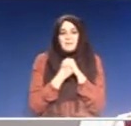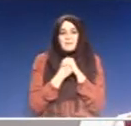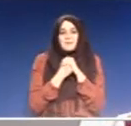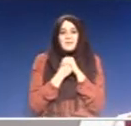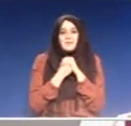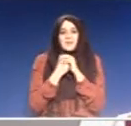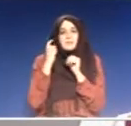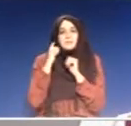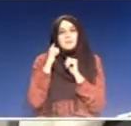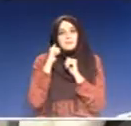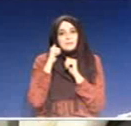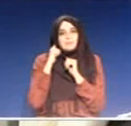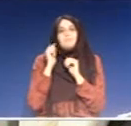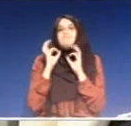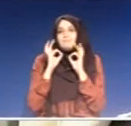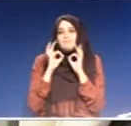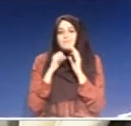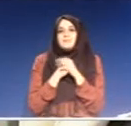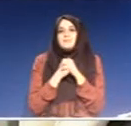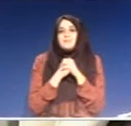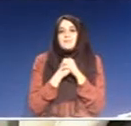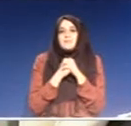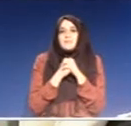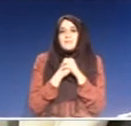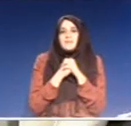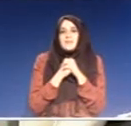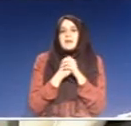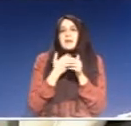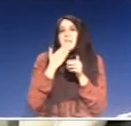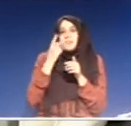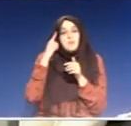الفضل نجاة. نعم فضيلة الشيخ رشيد جزاه الله خير على تدخله